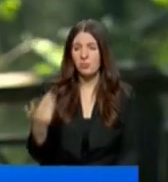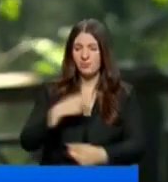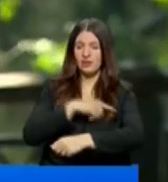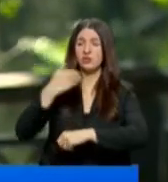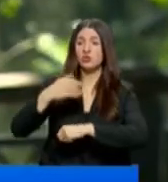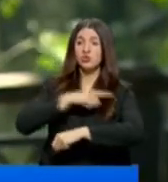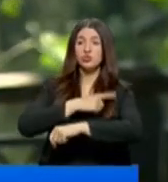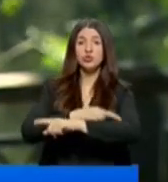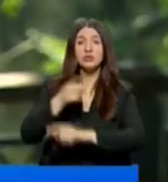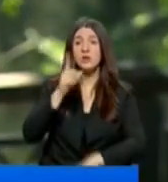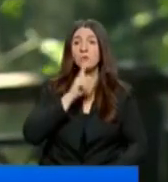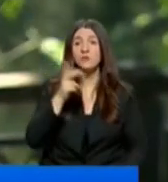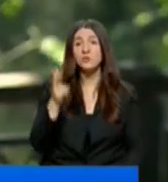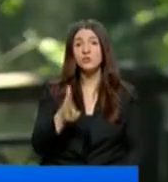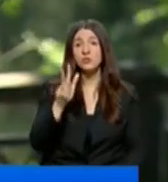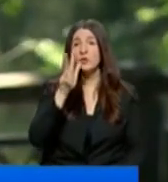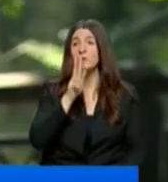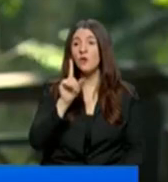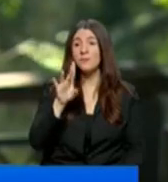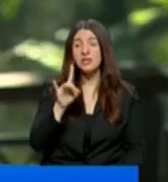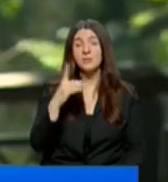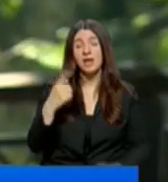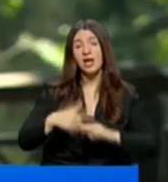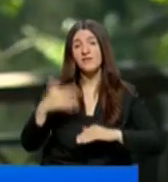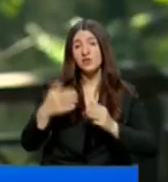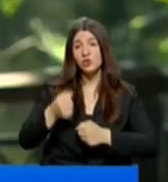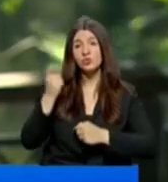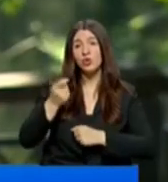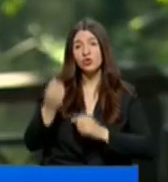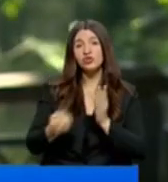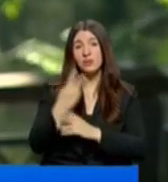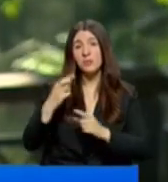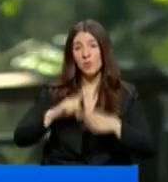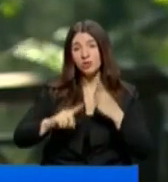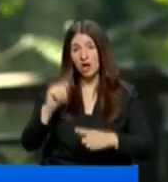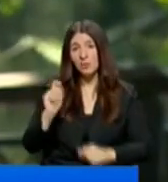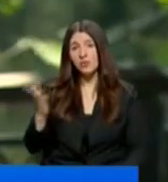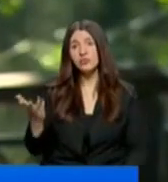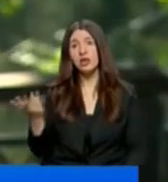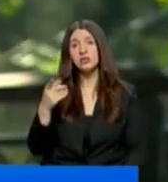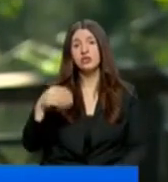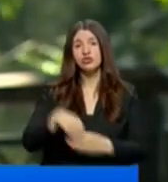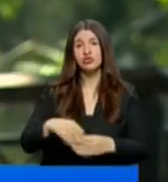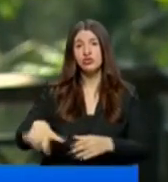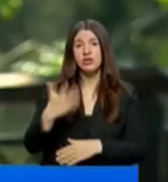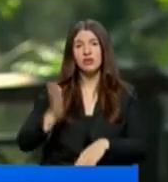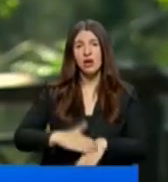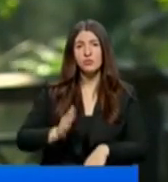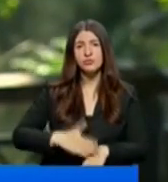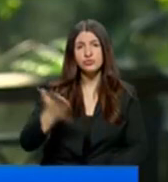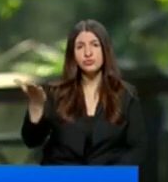güç sana %315'lik bir enflasyonu zorunlu kılan bir politika izliyorsa sen içeride ne